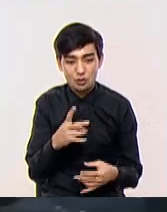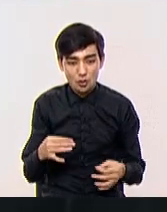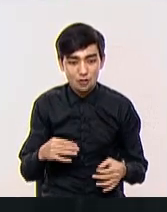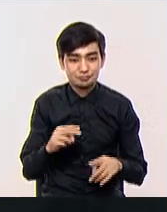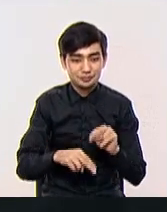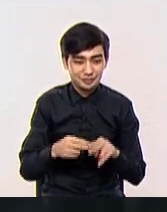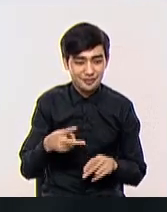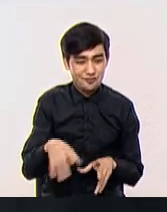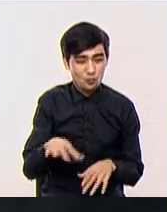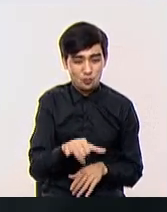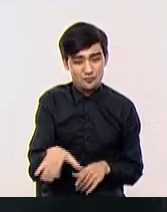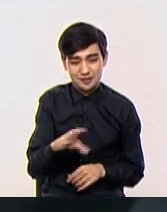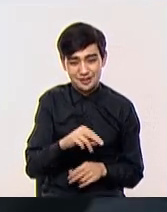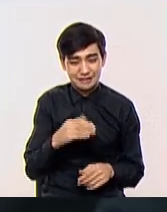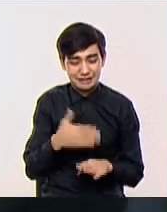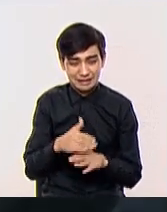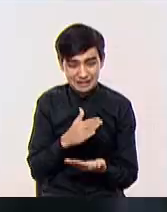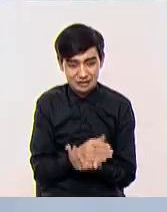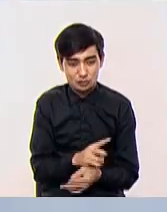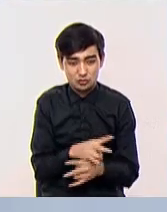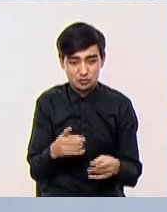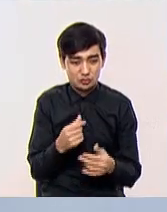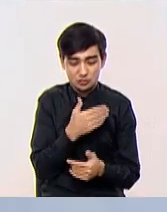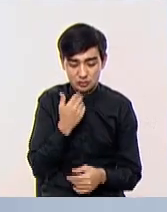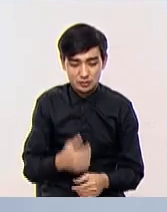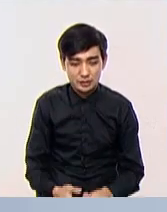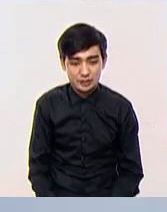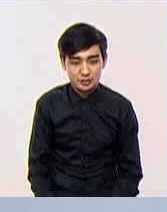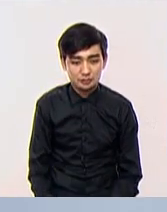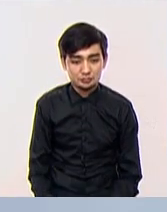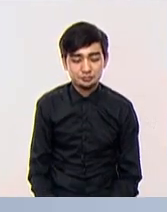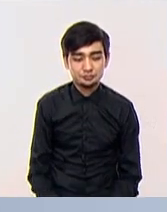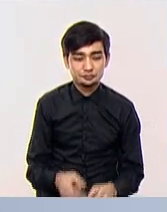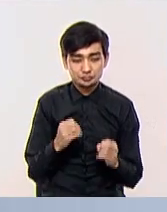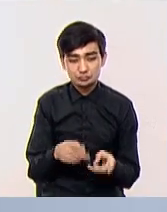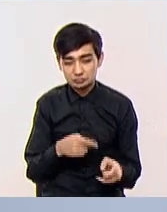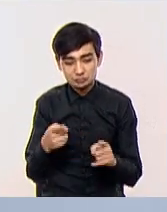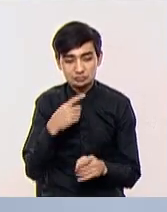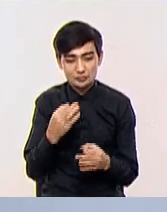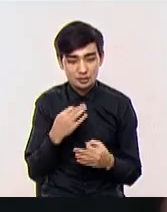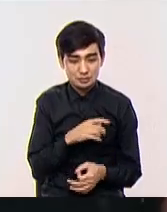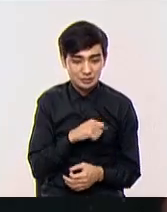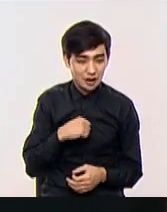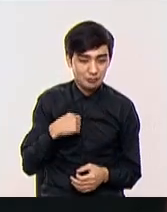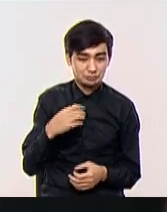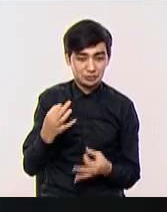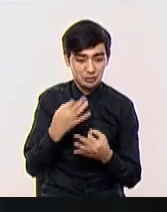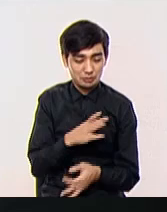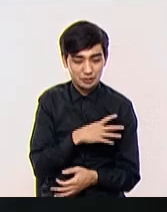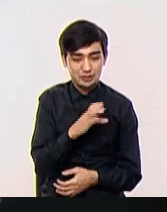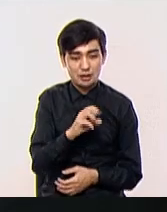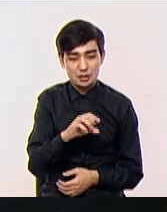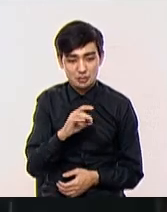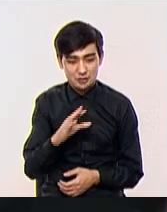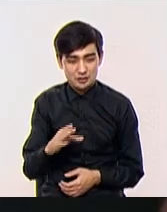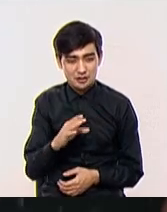Действительно, бәрі кредитте, ешкімде ондай қаражат жоқ. Ауру табасыңдар, мынадан көшіңдер деп ой салған өздері. Сапарбаев қуантып,